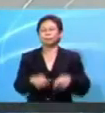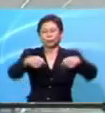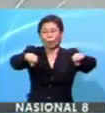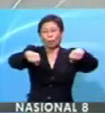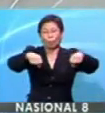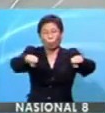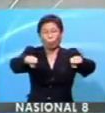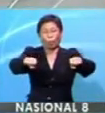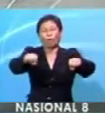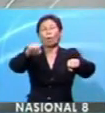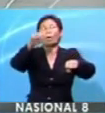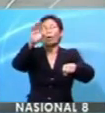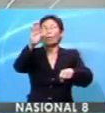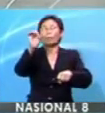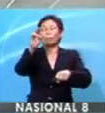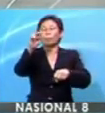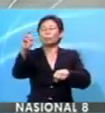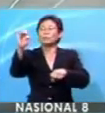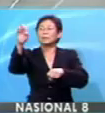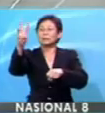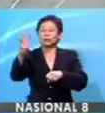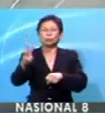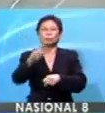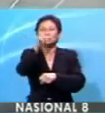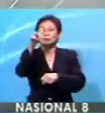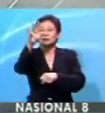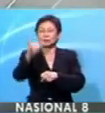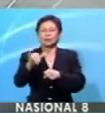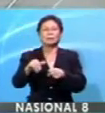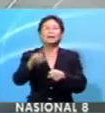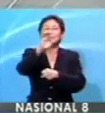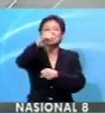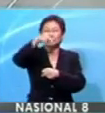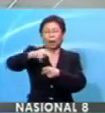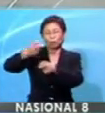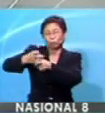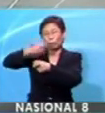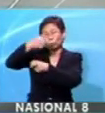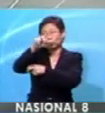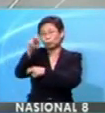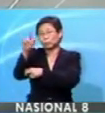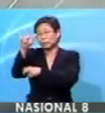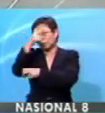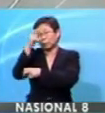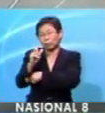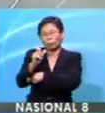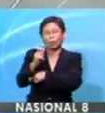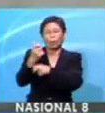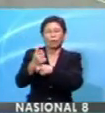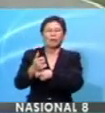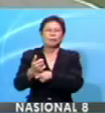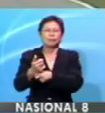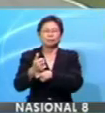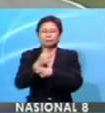Musashi bon Honda racing Mohamad zamri Baba walaupun litar Sepang dianggap sebagai litar paling sukar buat zamri kerana tekaran beraksi di laman